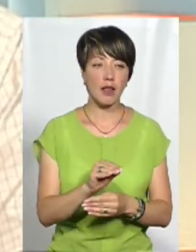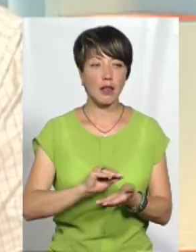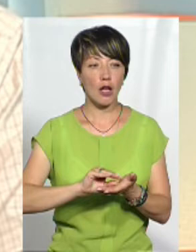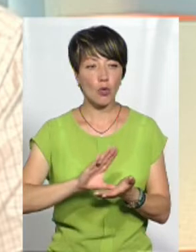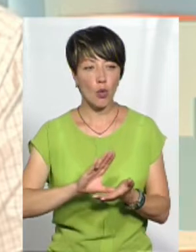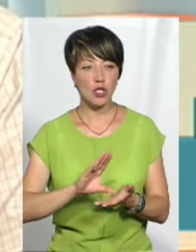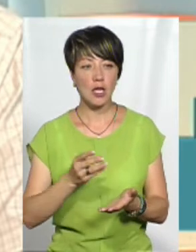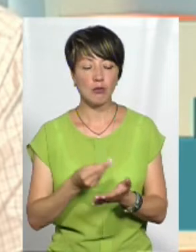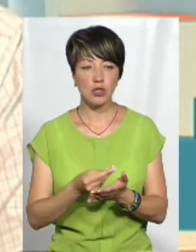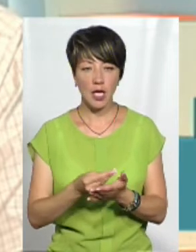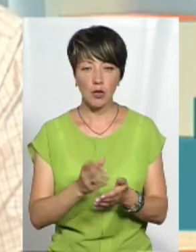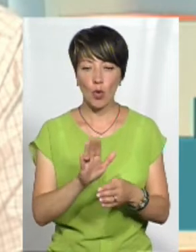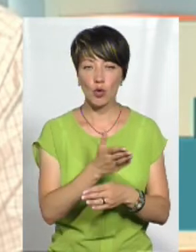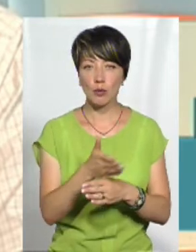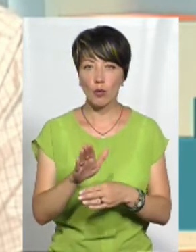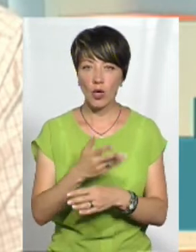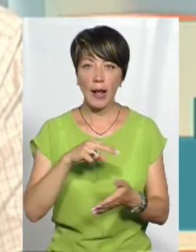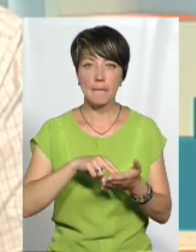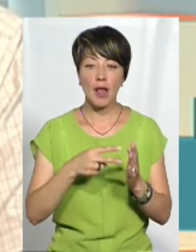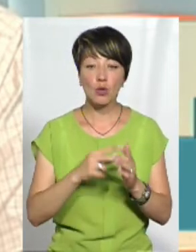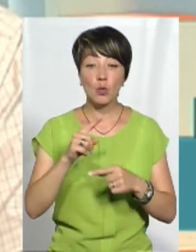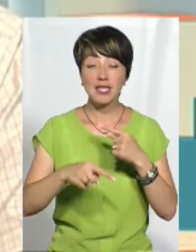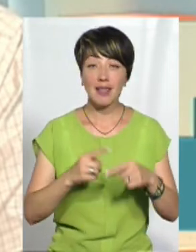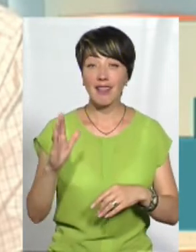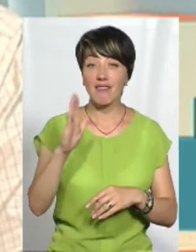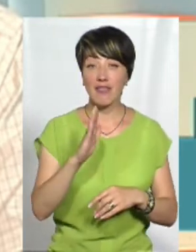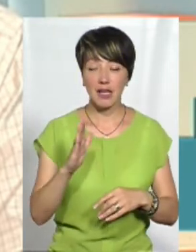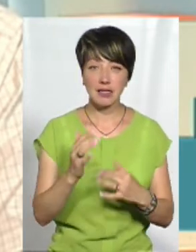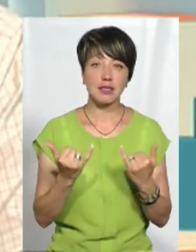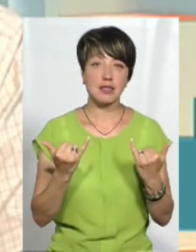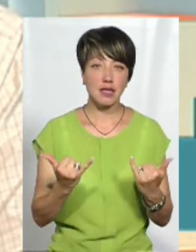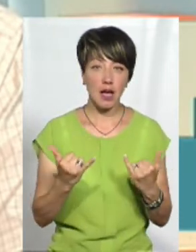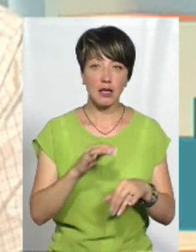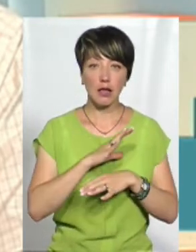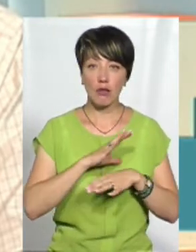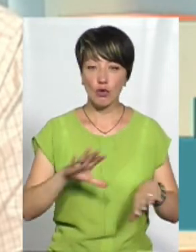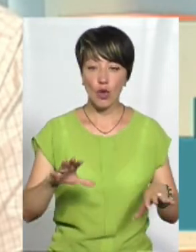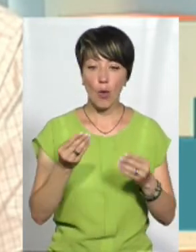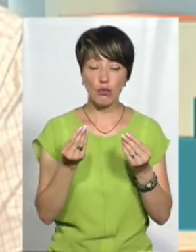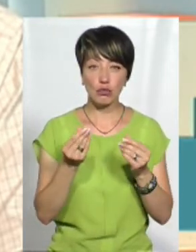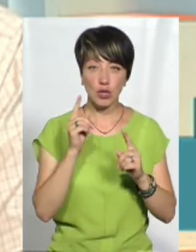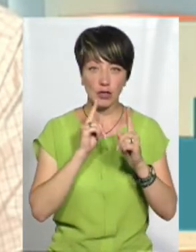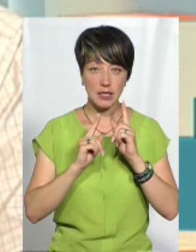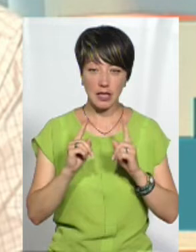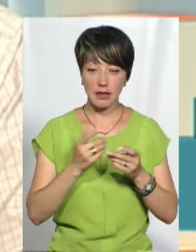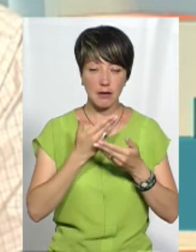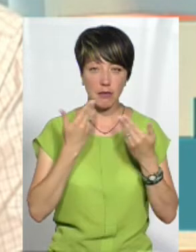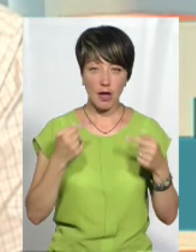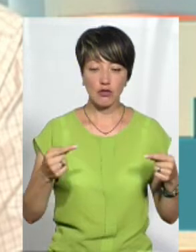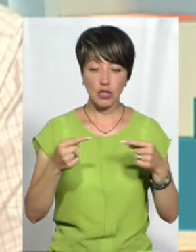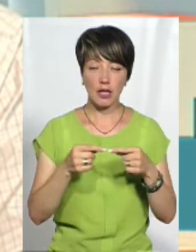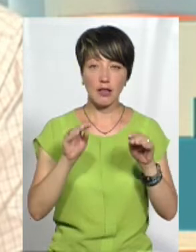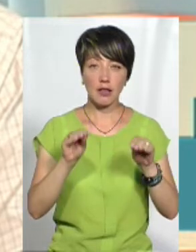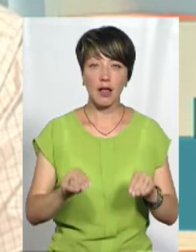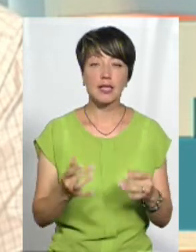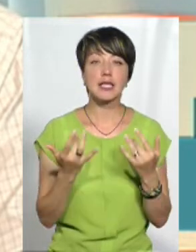надходження до бюджету і їхній розподіл планується аж на вересень. Тобто зараз не було бюджетної сесії, зараз ми не маємо таких чітких